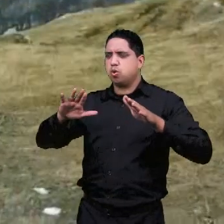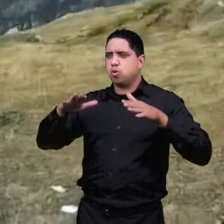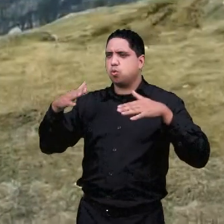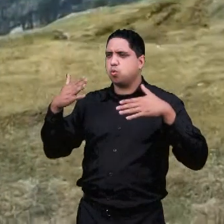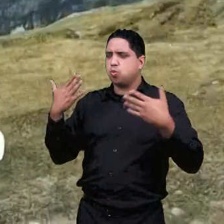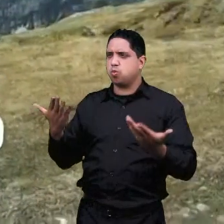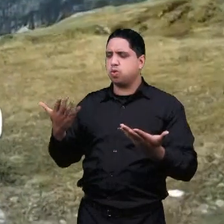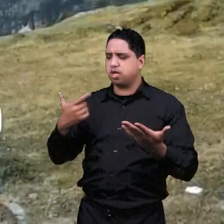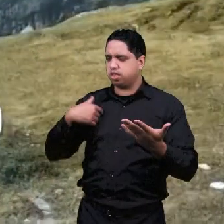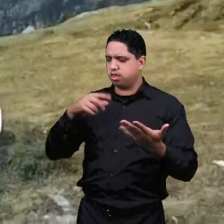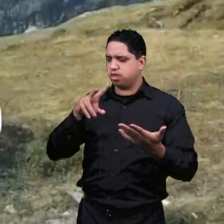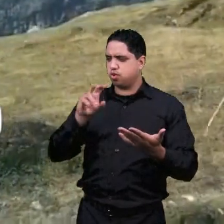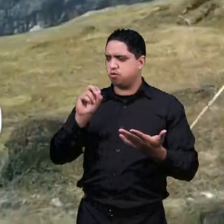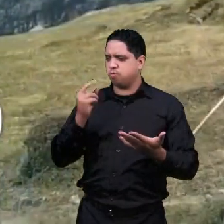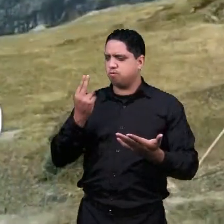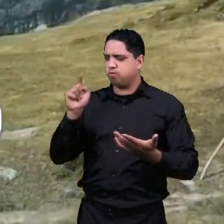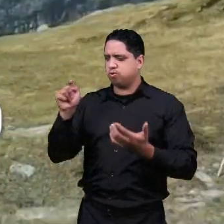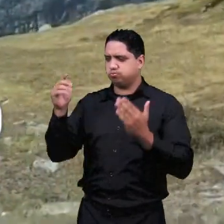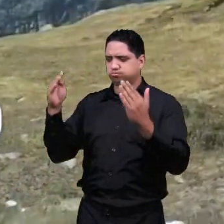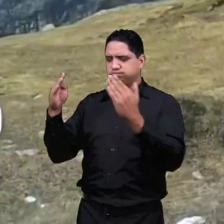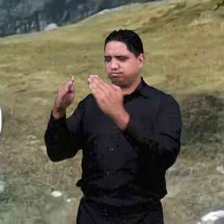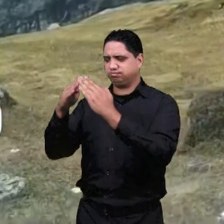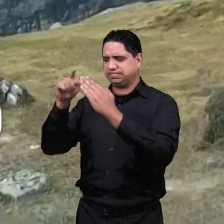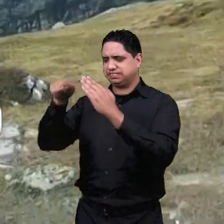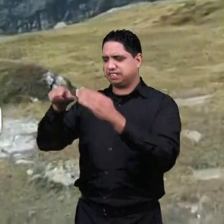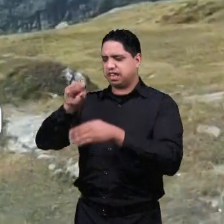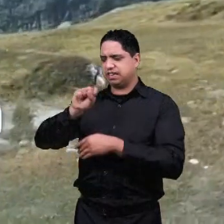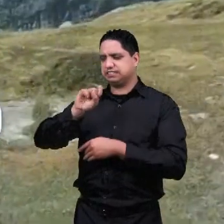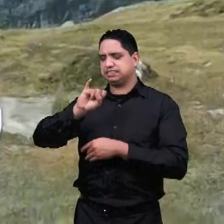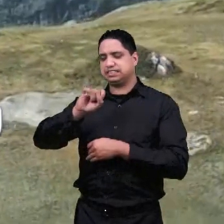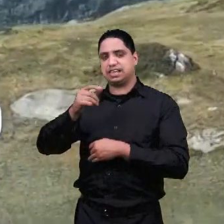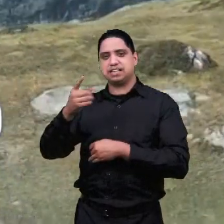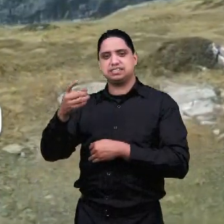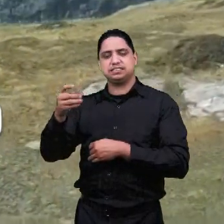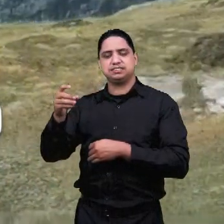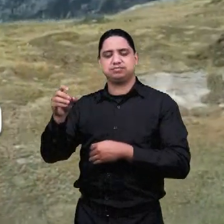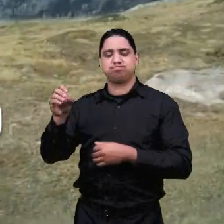Elle me manque beaucoup. Oh, quand j'irai à Sion?